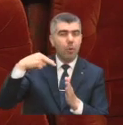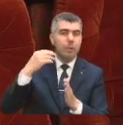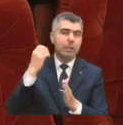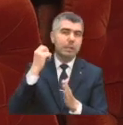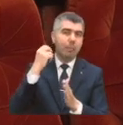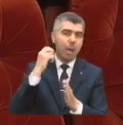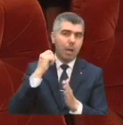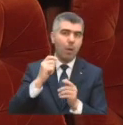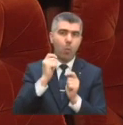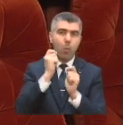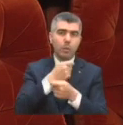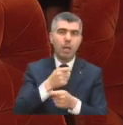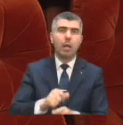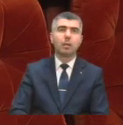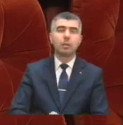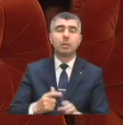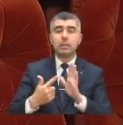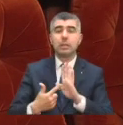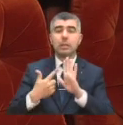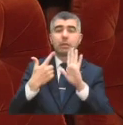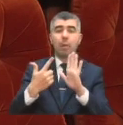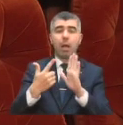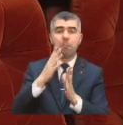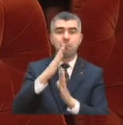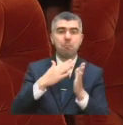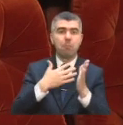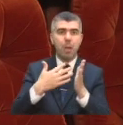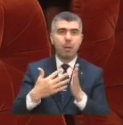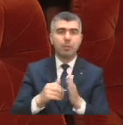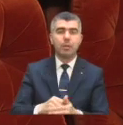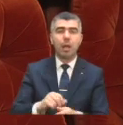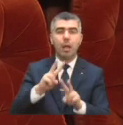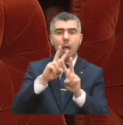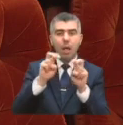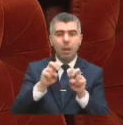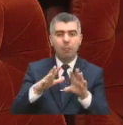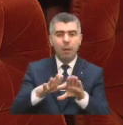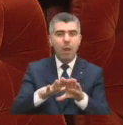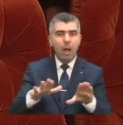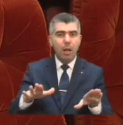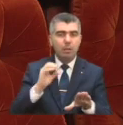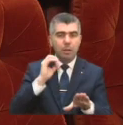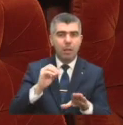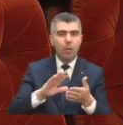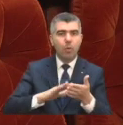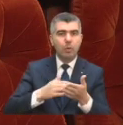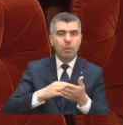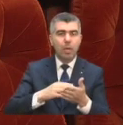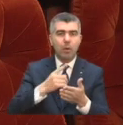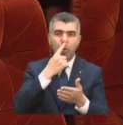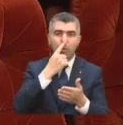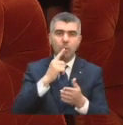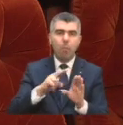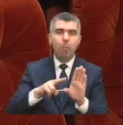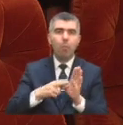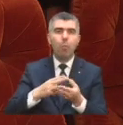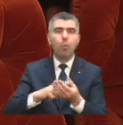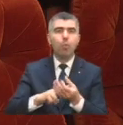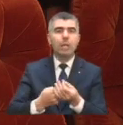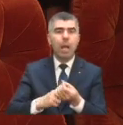وجدة، 7 المشاريع في طور البرمجة تنبحثوا فيها على العقار وهي المضيق الرماني بوزنيقه الرشيد يا قلمي محمد يا